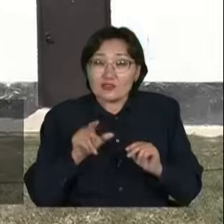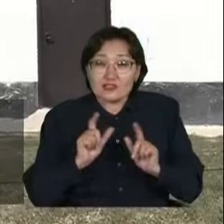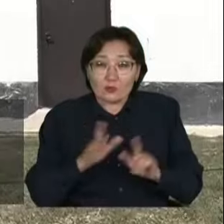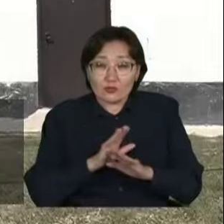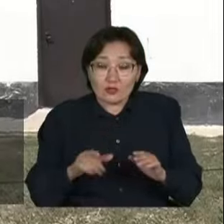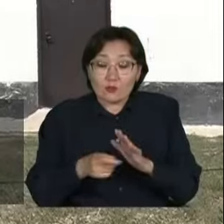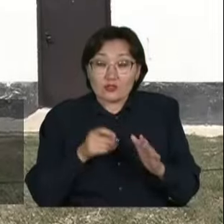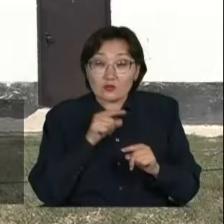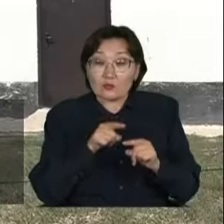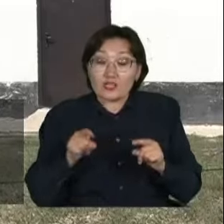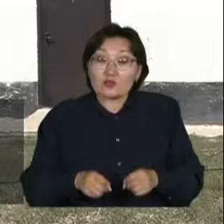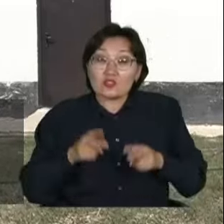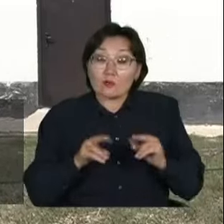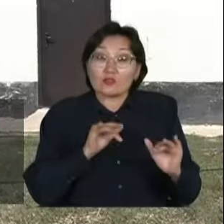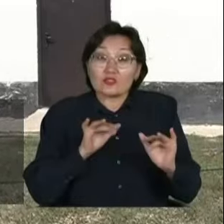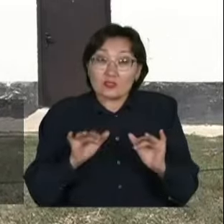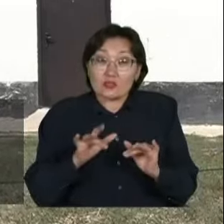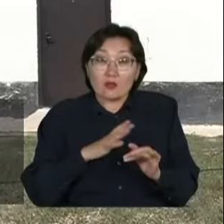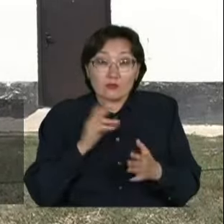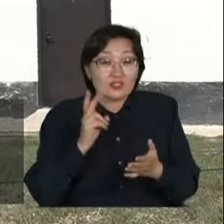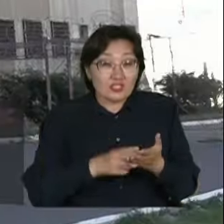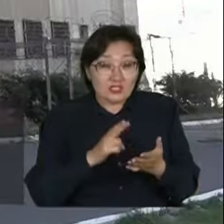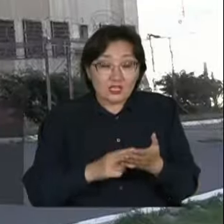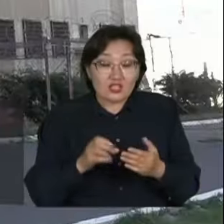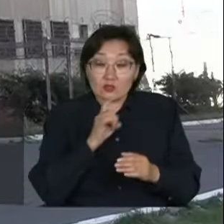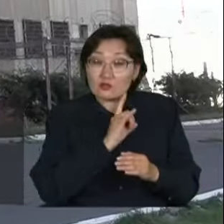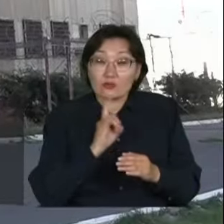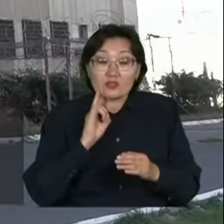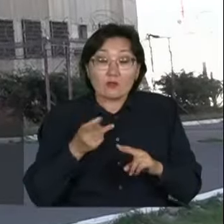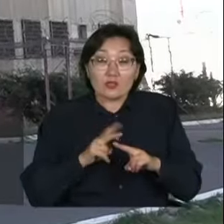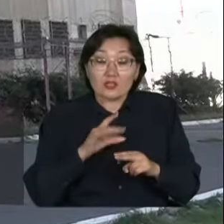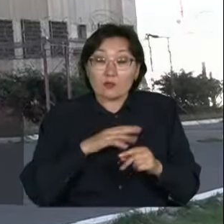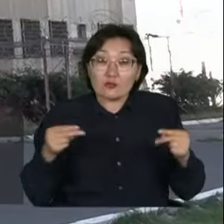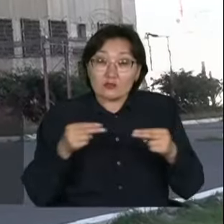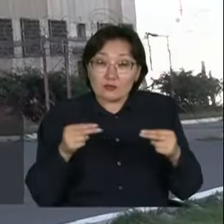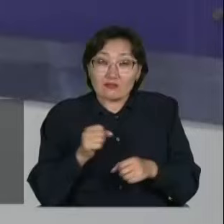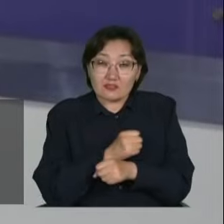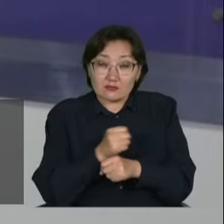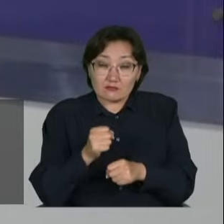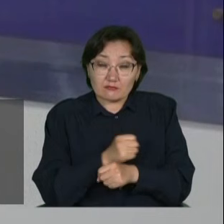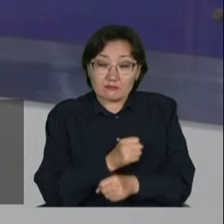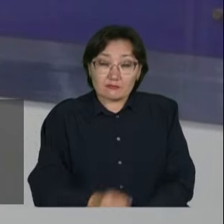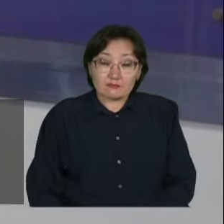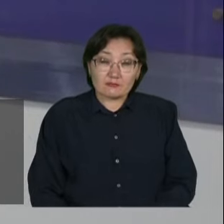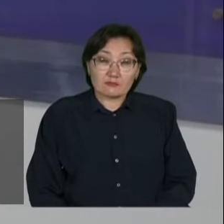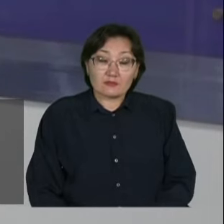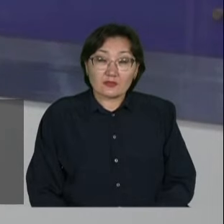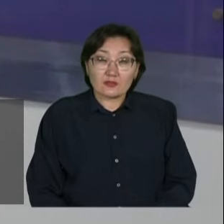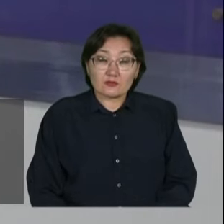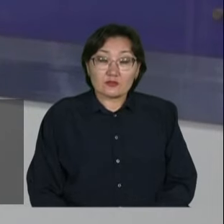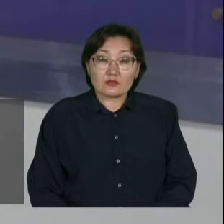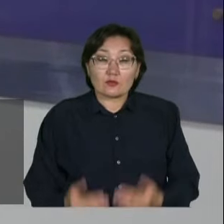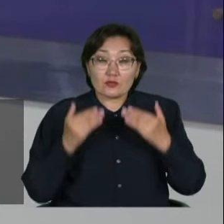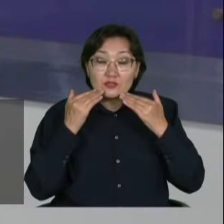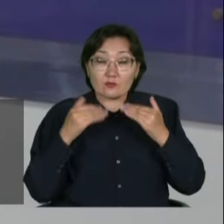ходе следствия его преступные деяния подтвердились. Подтвердила женщина, которая стала свидетелем потасовки. Здоровью последнего